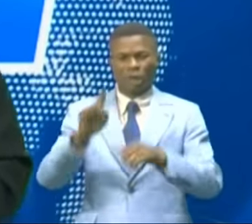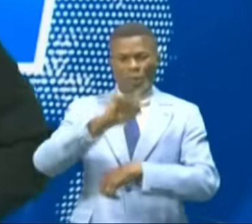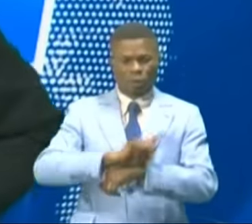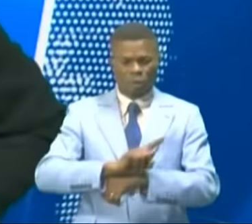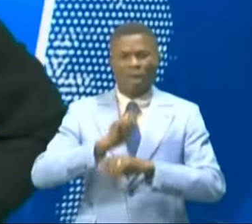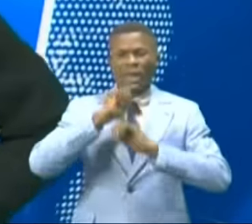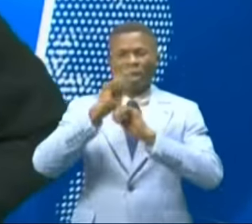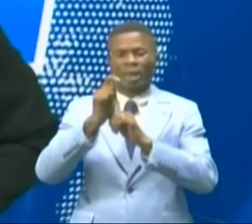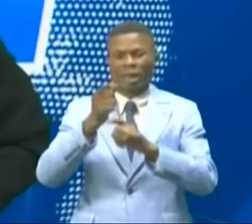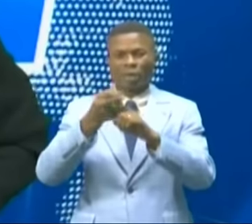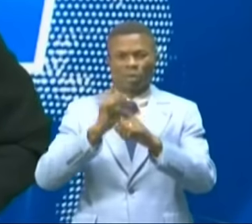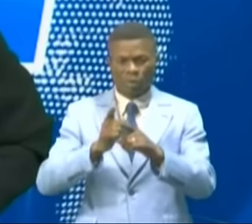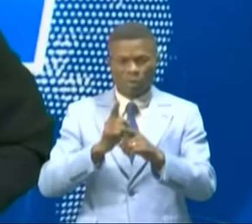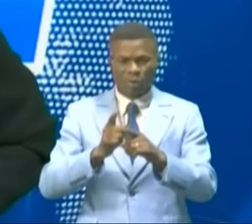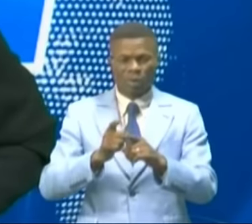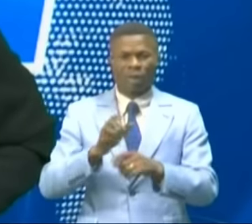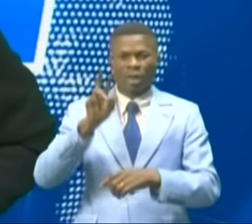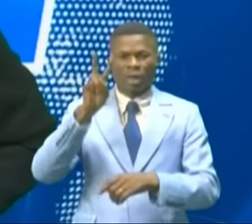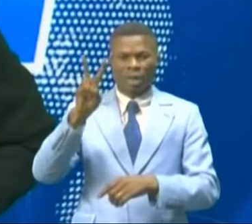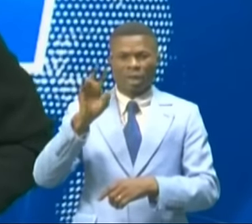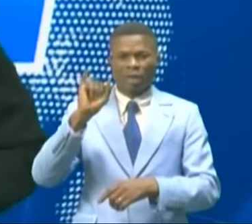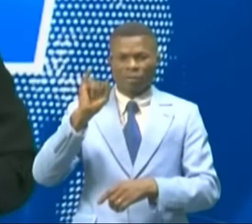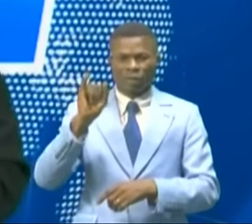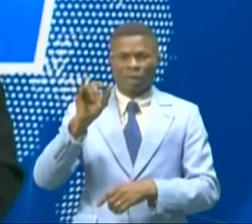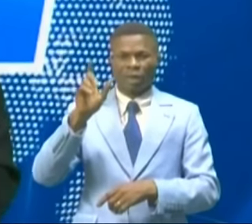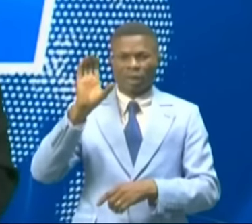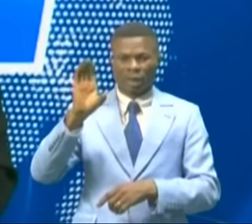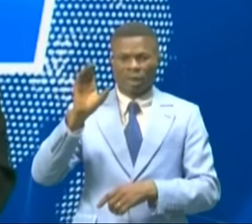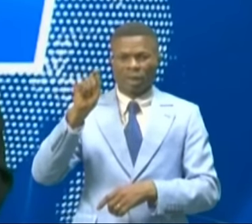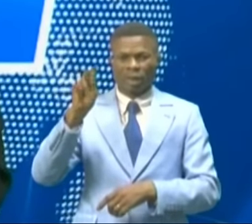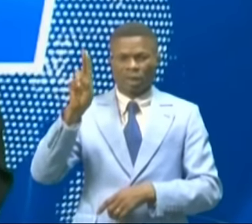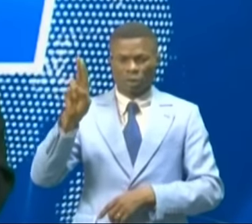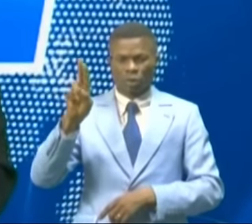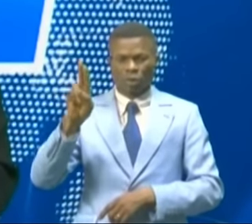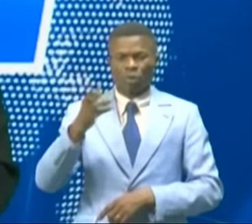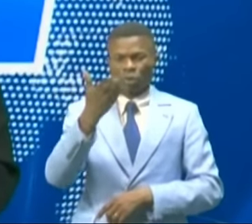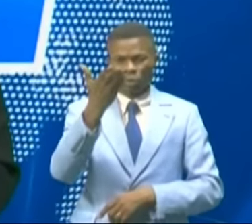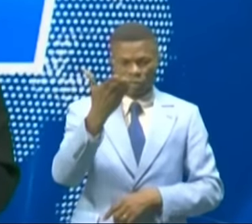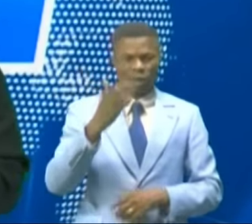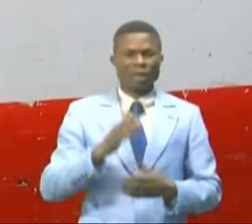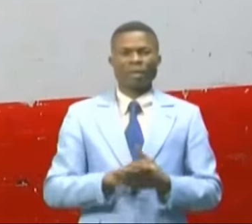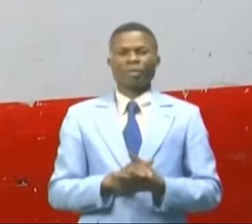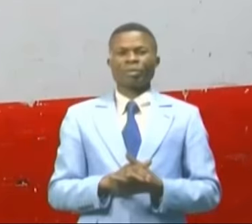geste signé Victor Bosoku. Cédric Kenina nous en dit plus.